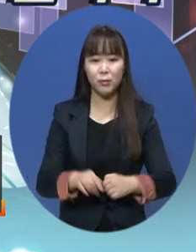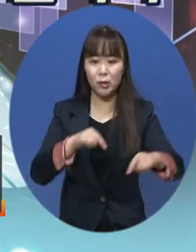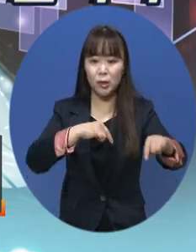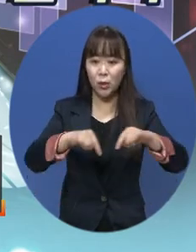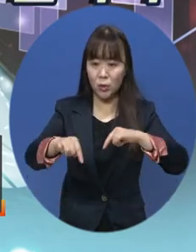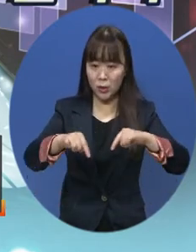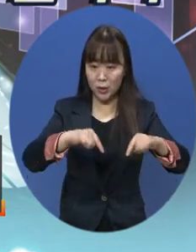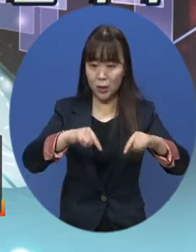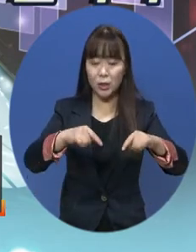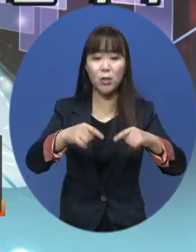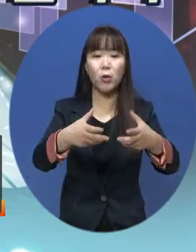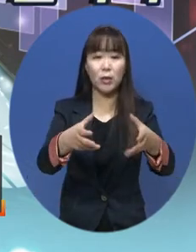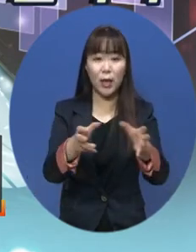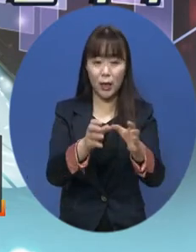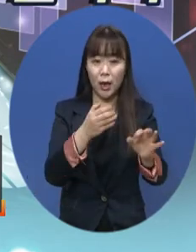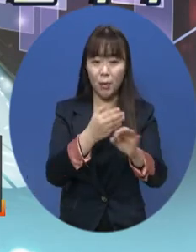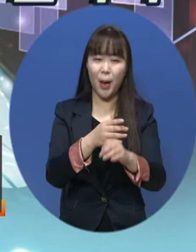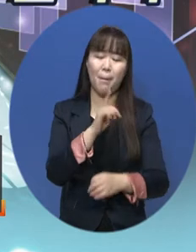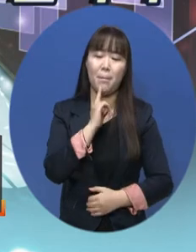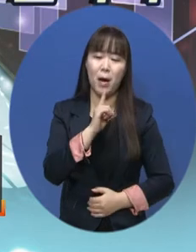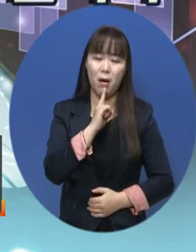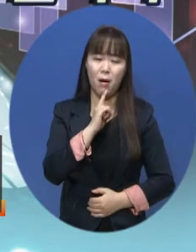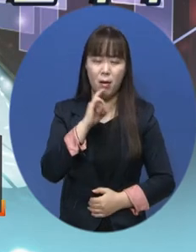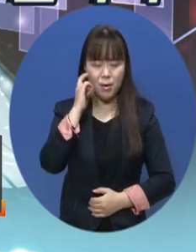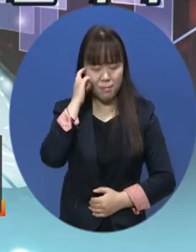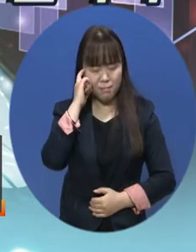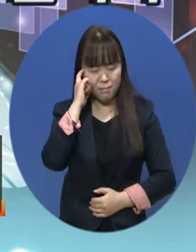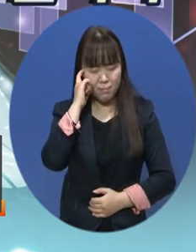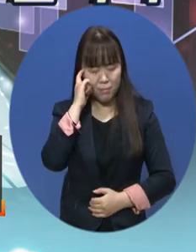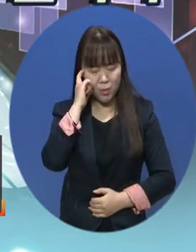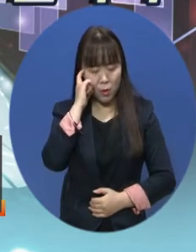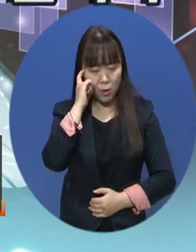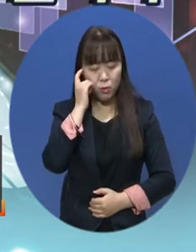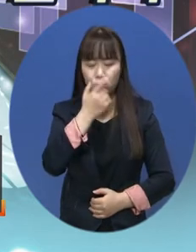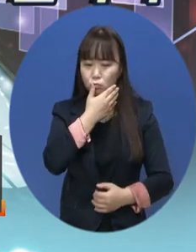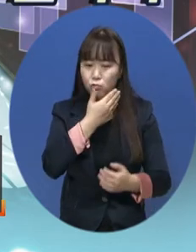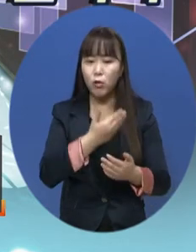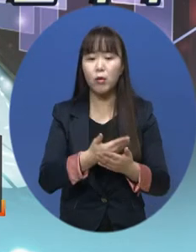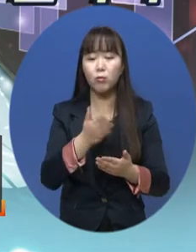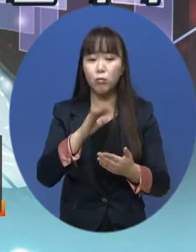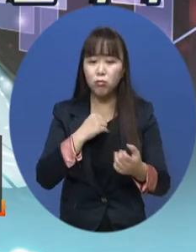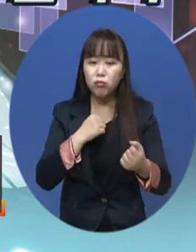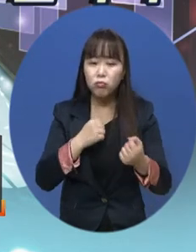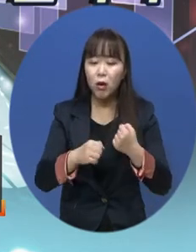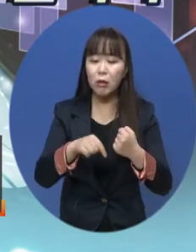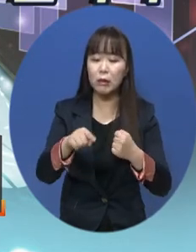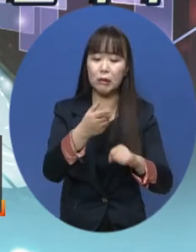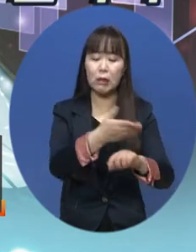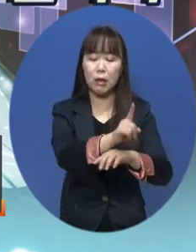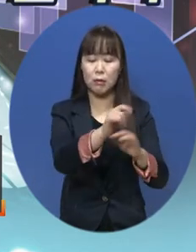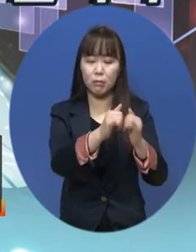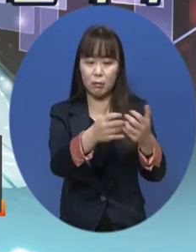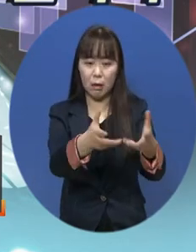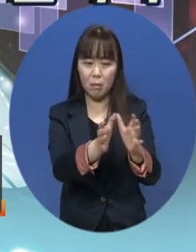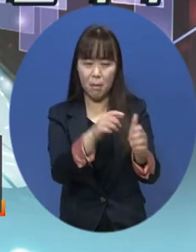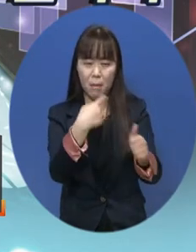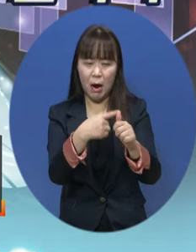정치 정당이라면 언행에 신중해야 함에도 불구하고 상대를